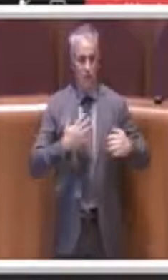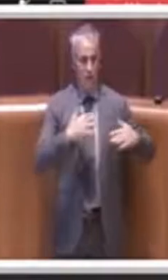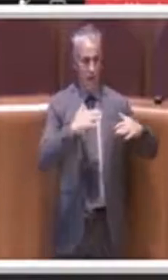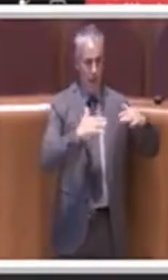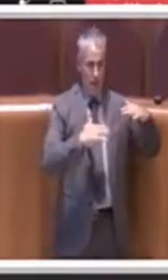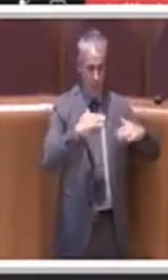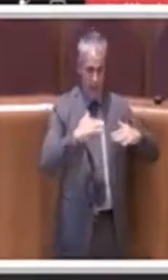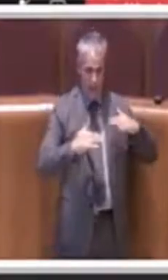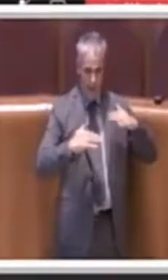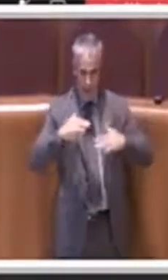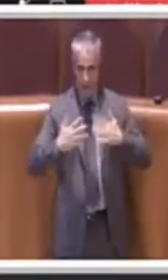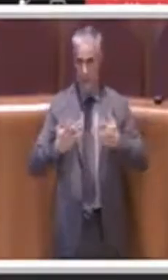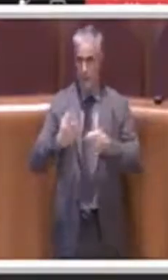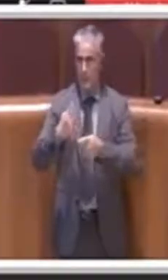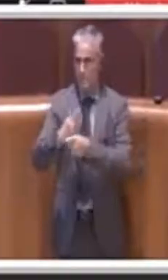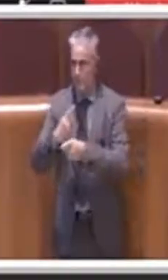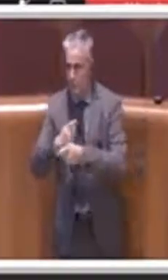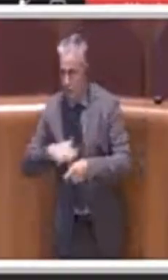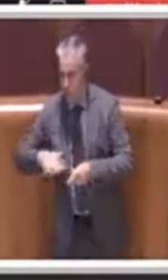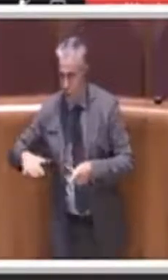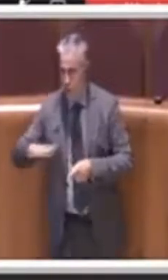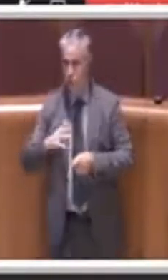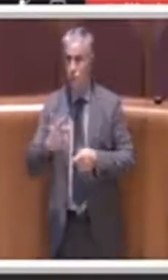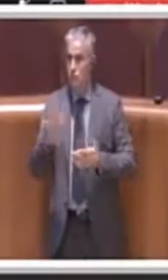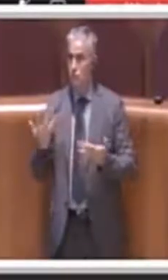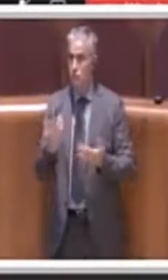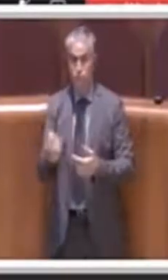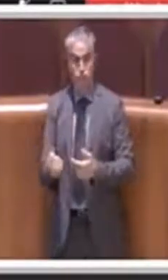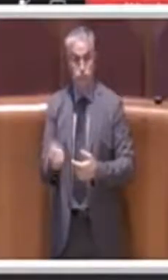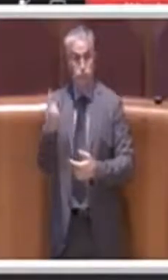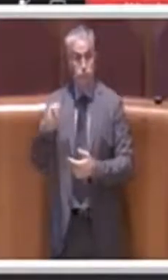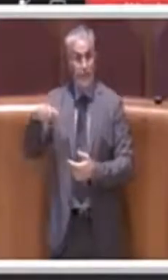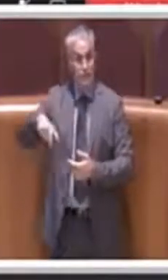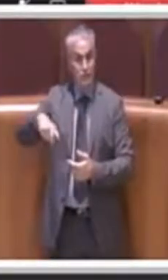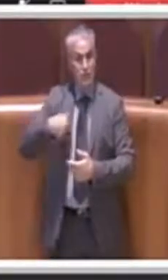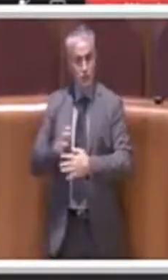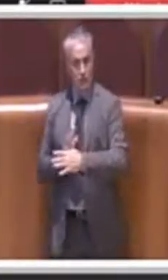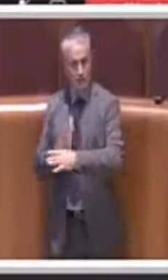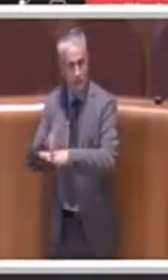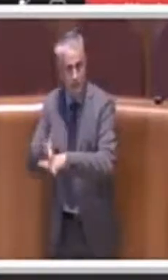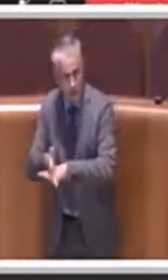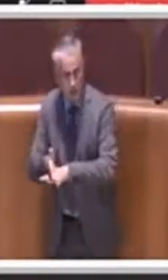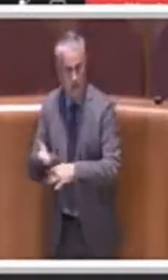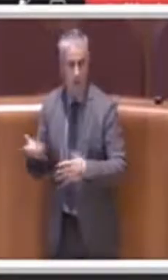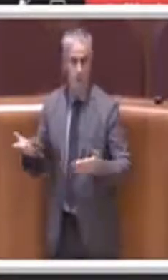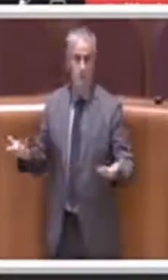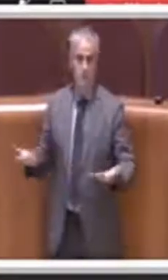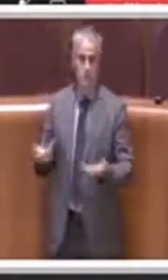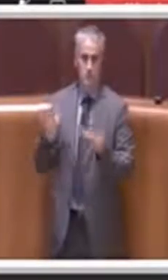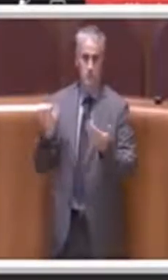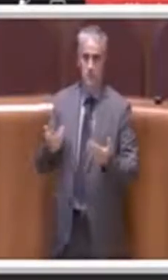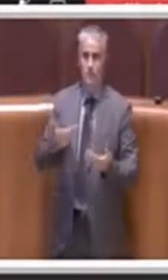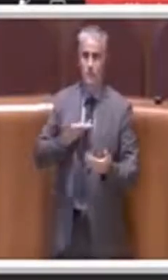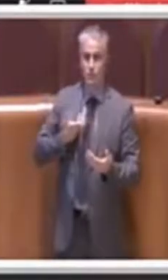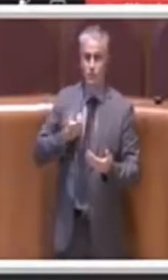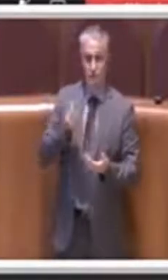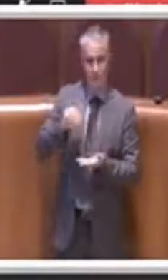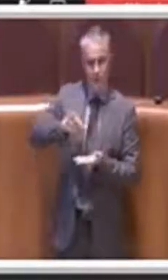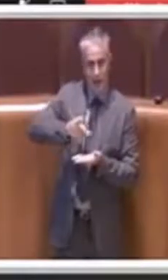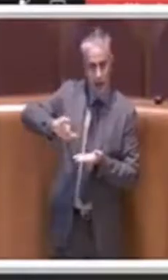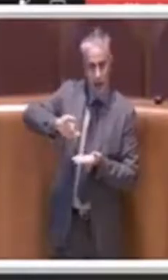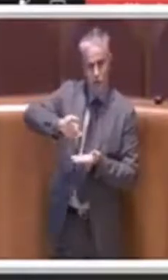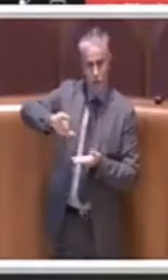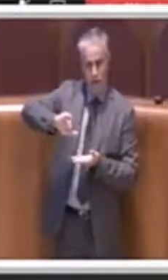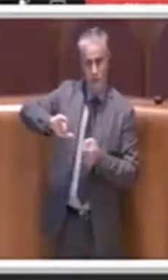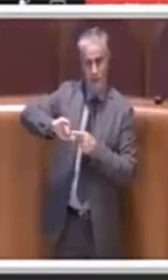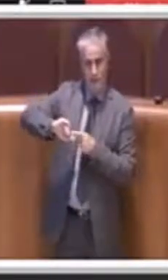questi fabbisogni, che interviene dove ovviamente è necessario anche rispetto agli accantonamenti che devono